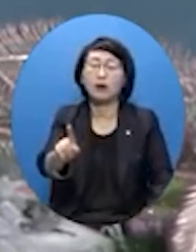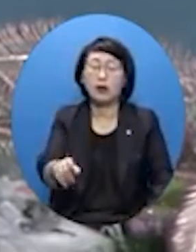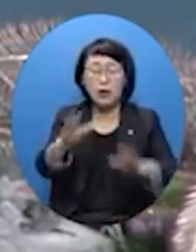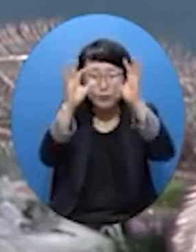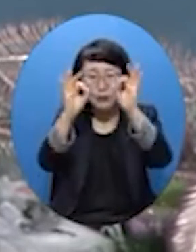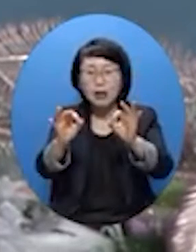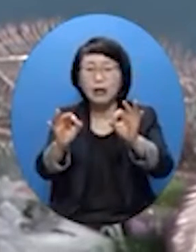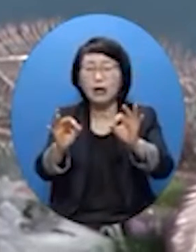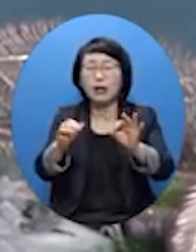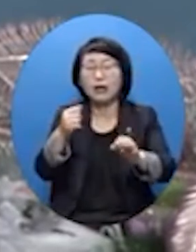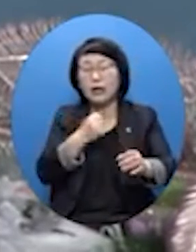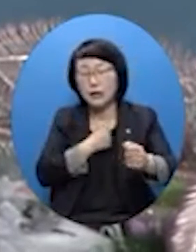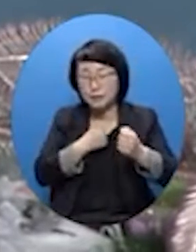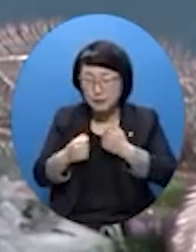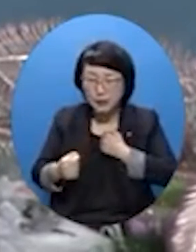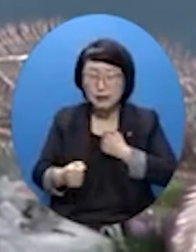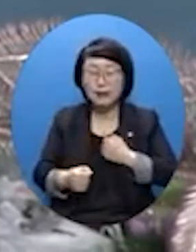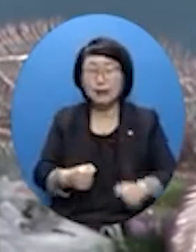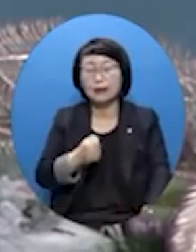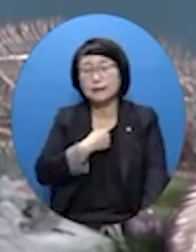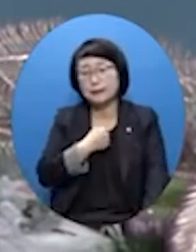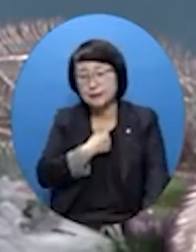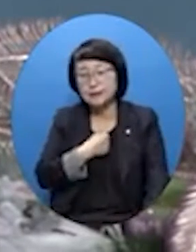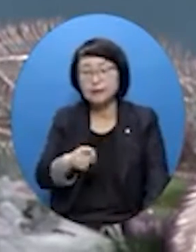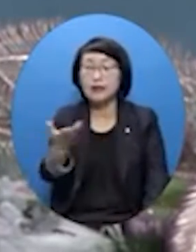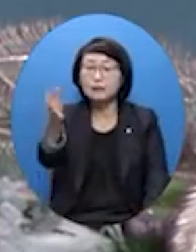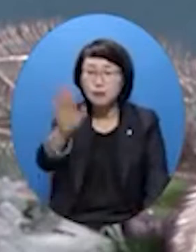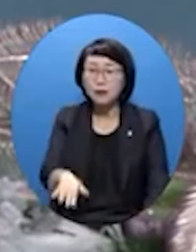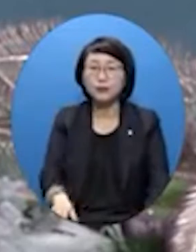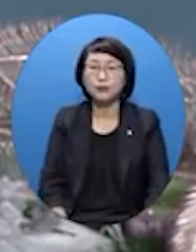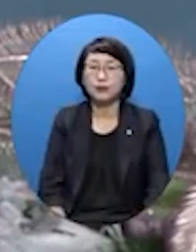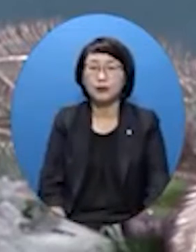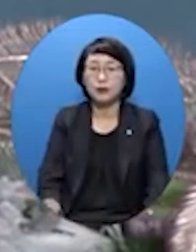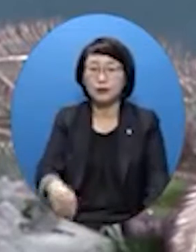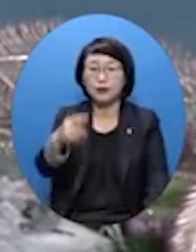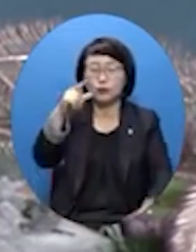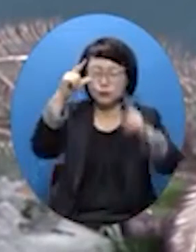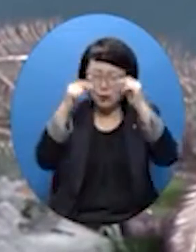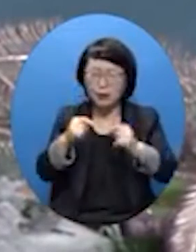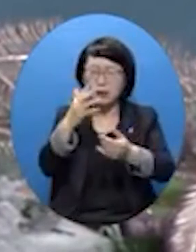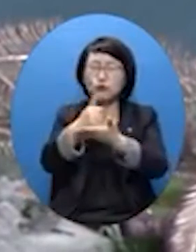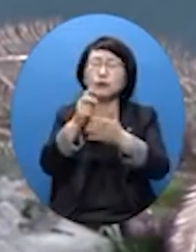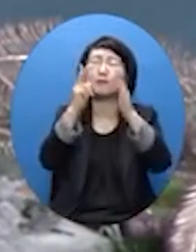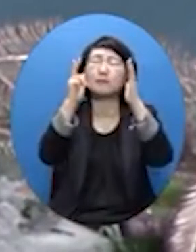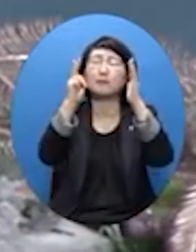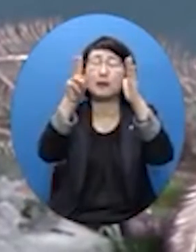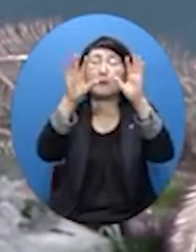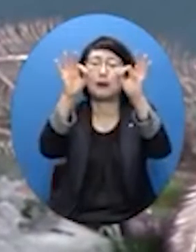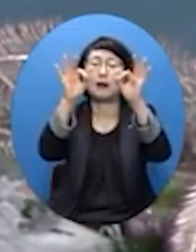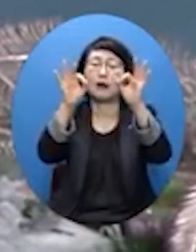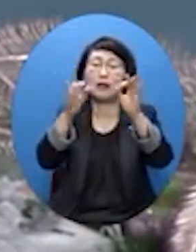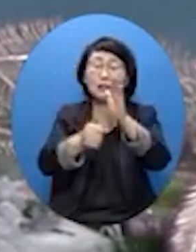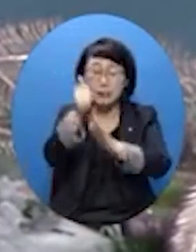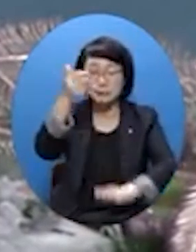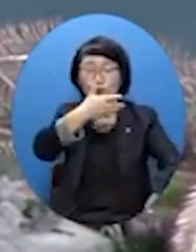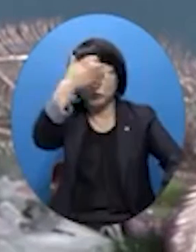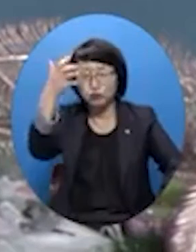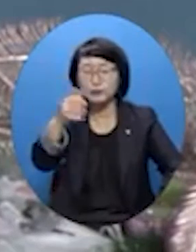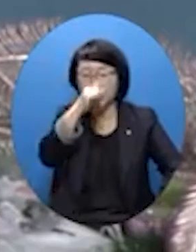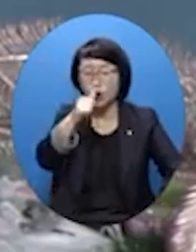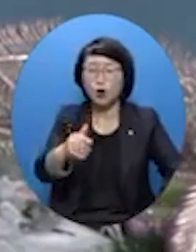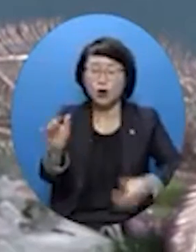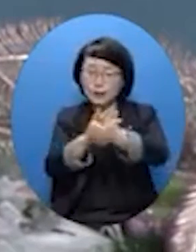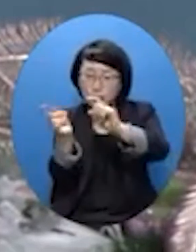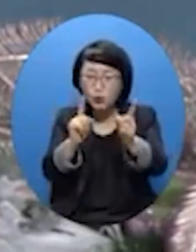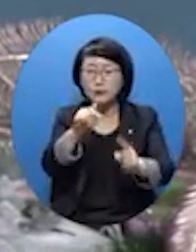때마다 답답하고 가슴이 메입니다. 그러나 그때 눈을 질끈 감고 주님을 바라보면 희망이 있습니다. 꿈이 있습니다.